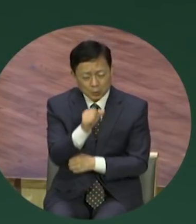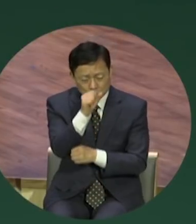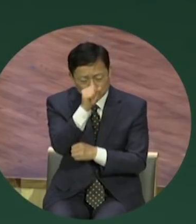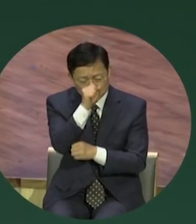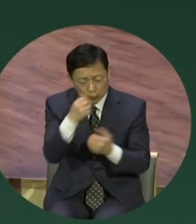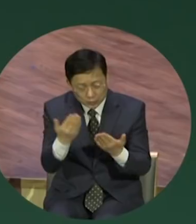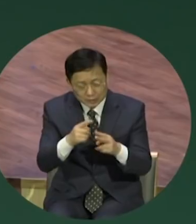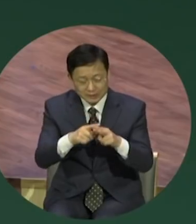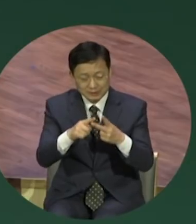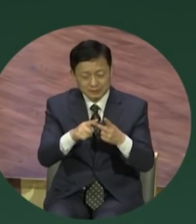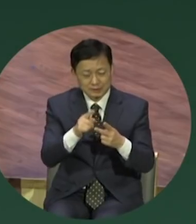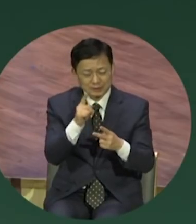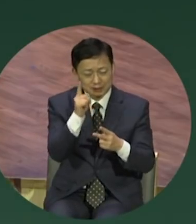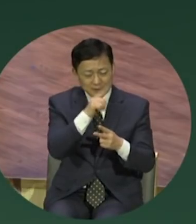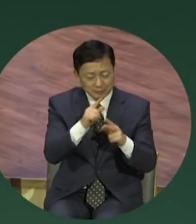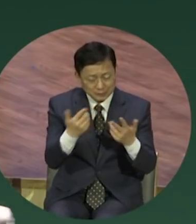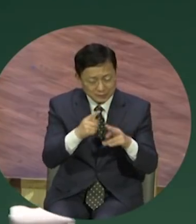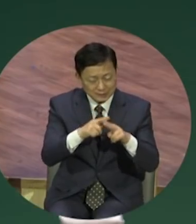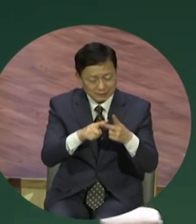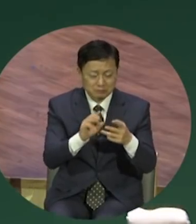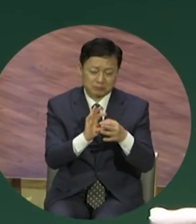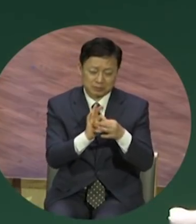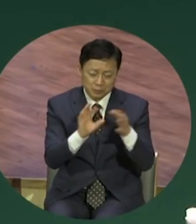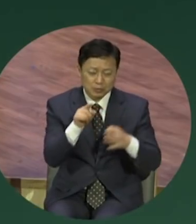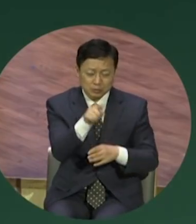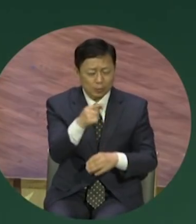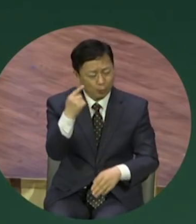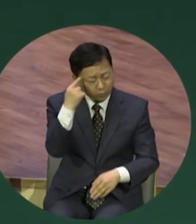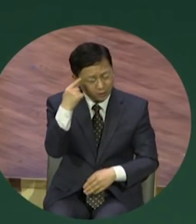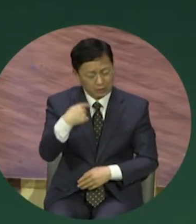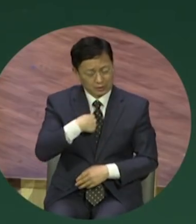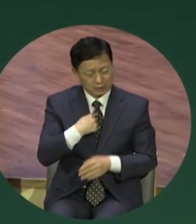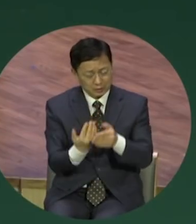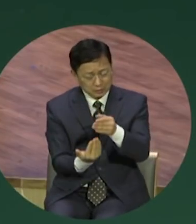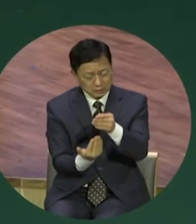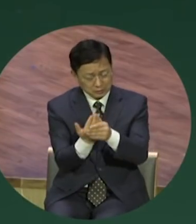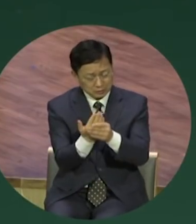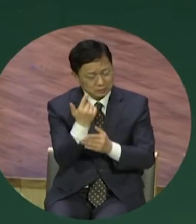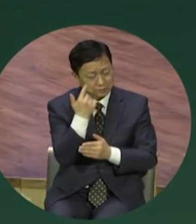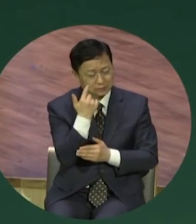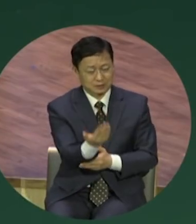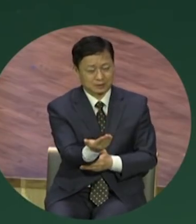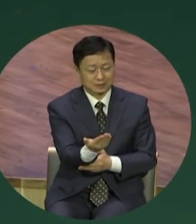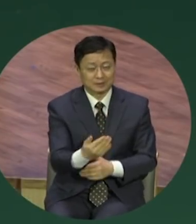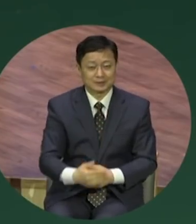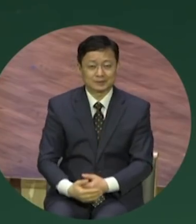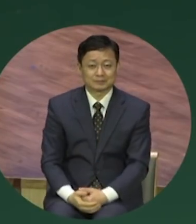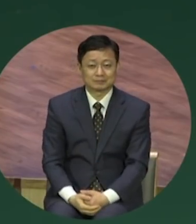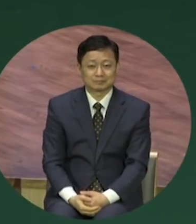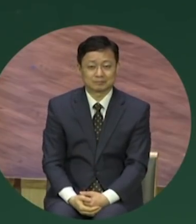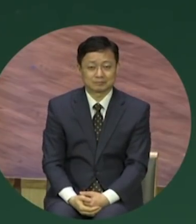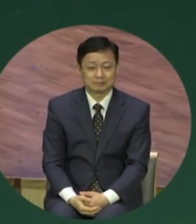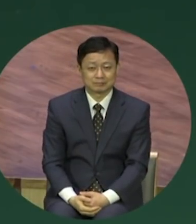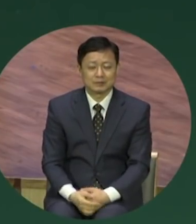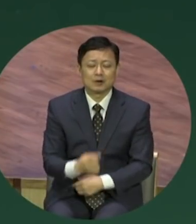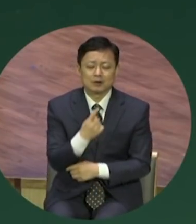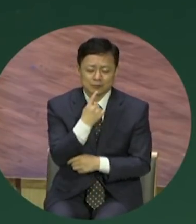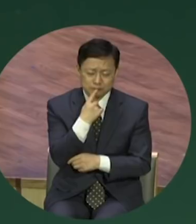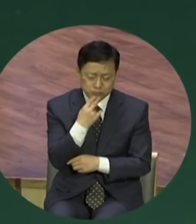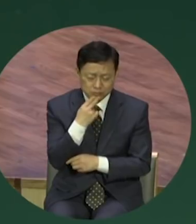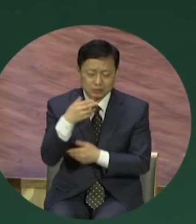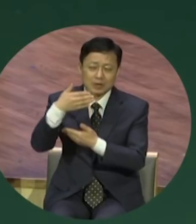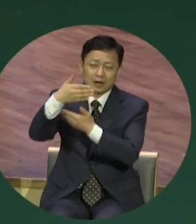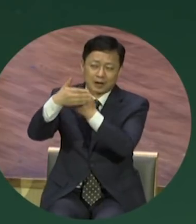일이든 왔단 말이에요. Whether it's something good or whether it's something bad that has happened, it still has come to us. 자, 결론은 나 있습니다. 하나님이 나에게